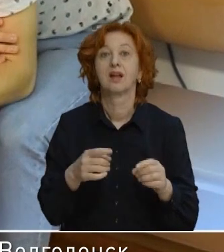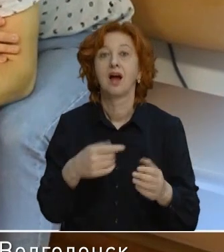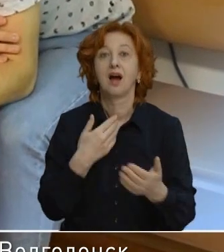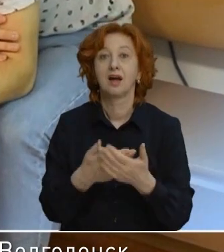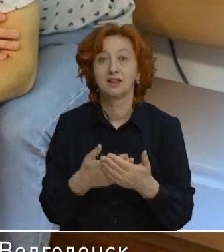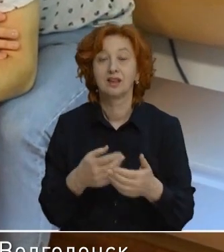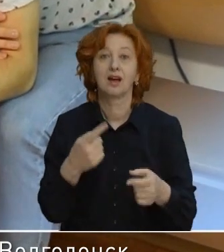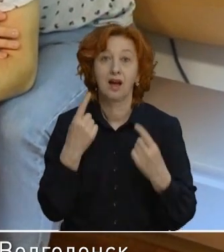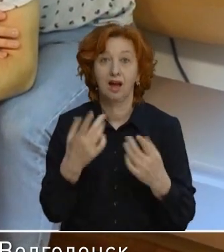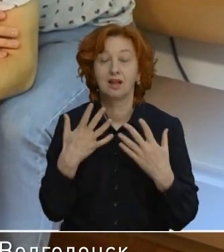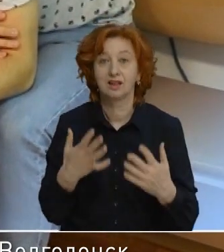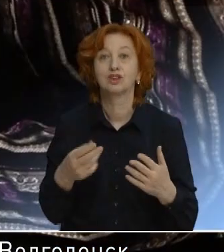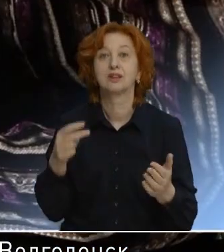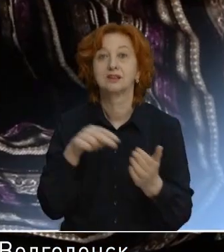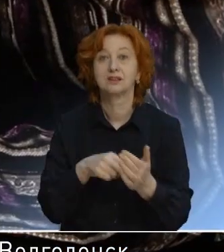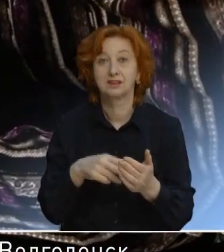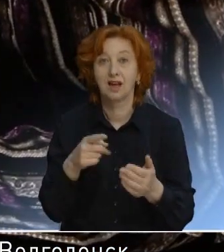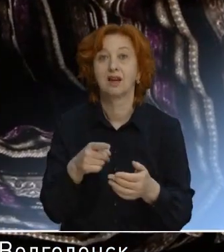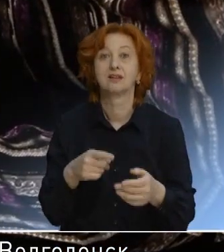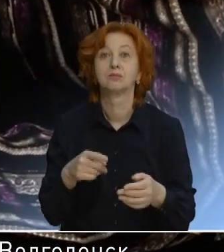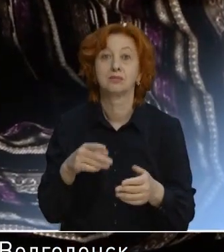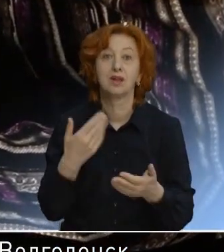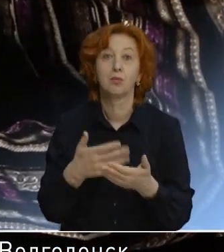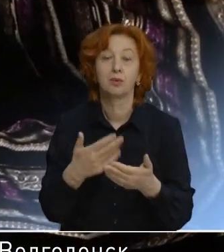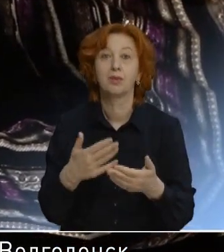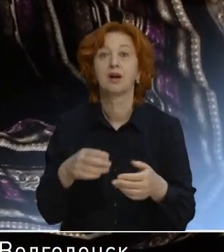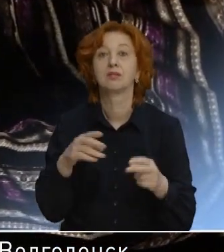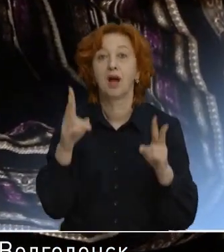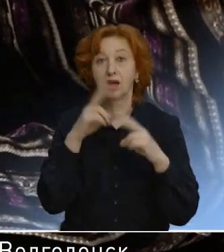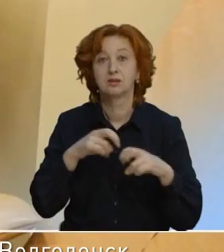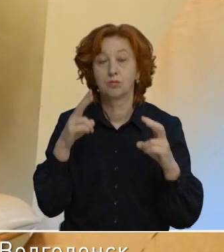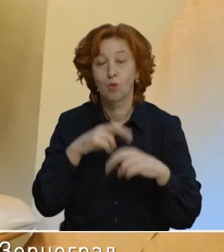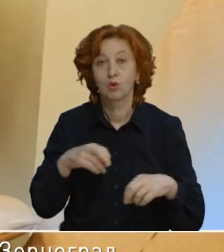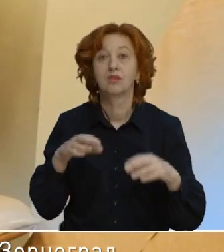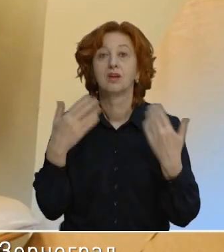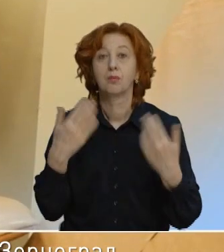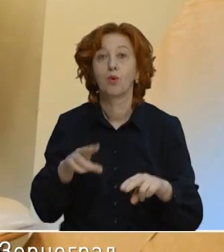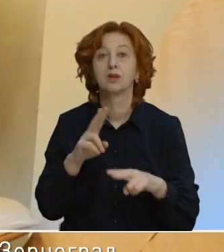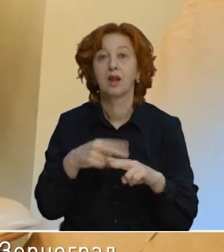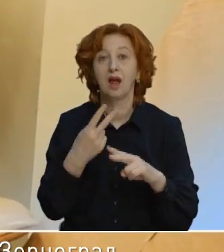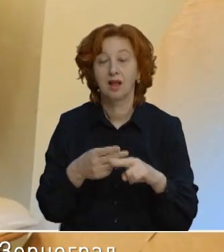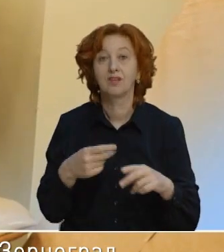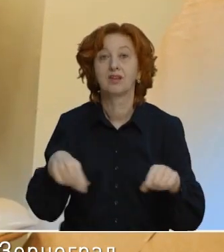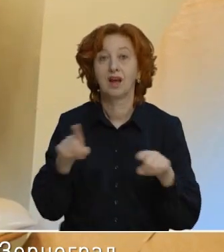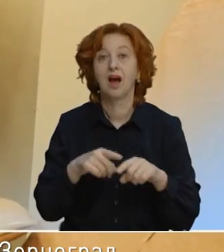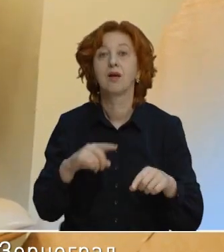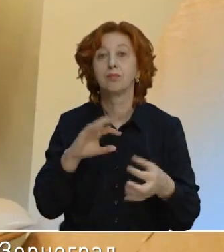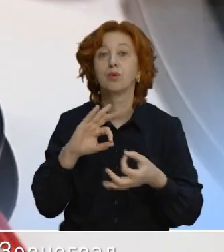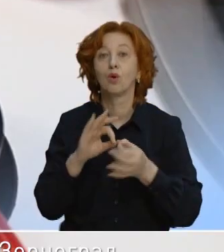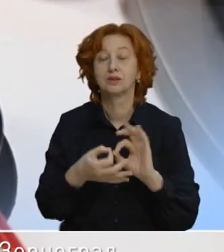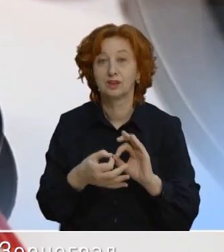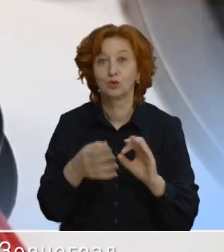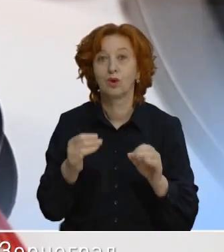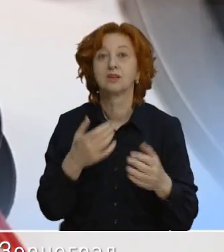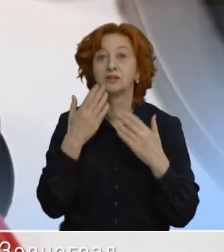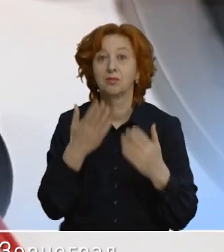попасть в донорский зал, желающие заполняют анкету. Далее проходят медосмотр и только после допускаются к процедуре. Врачи разрешают сдавать кровь